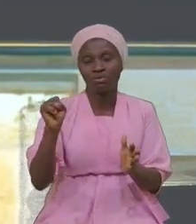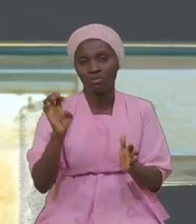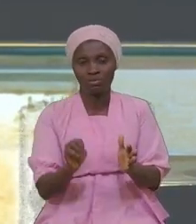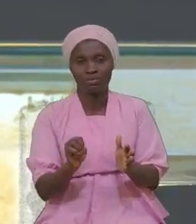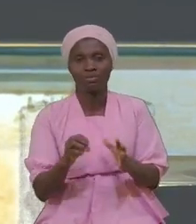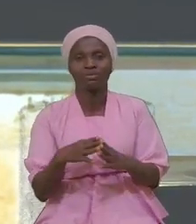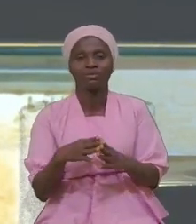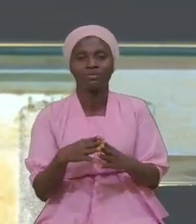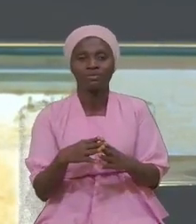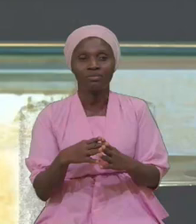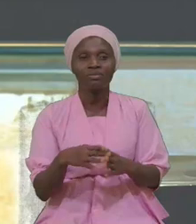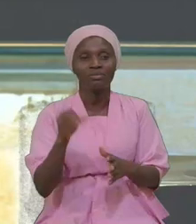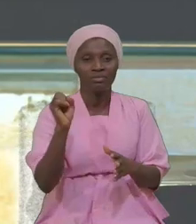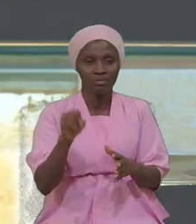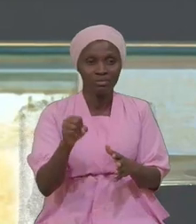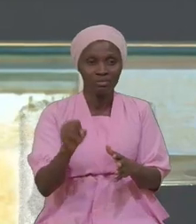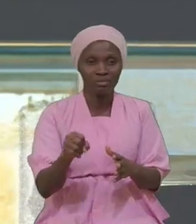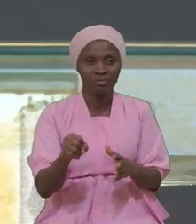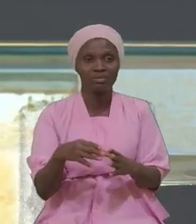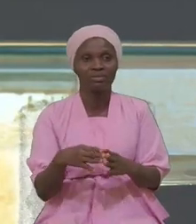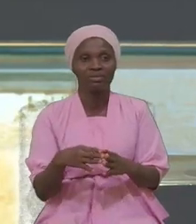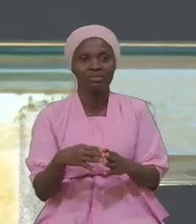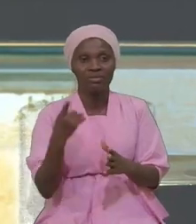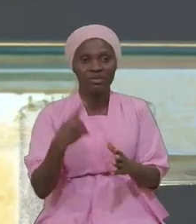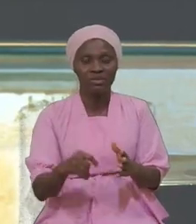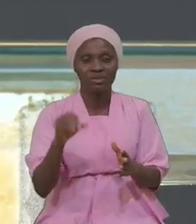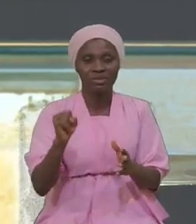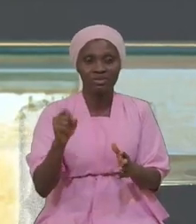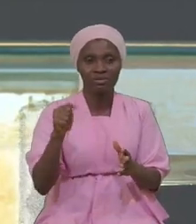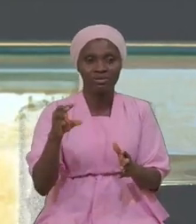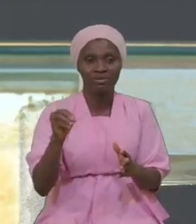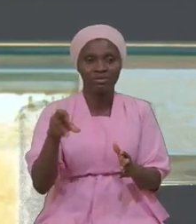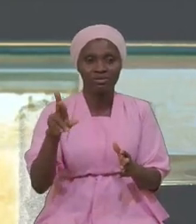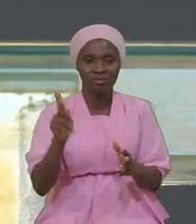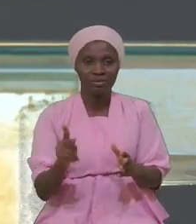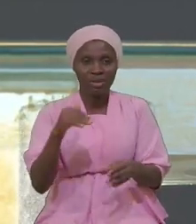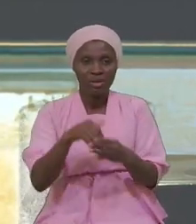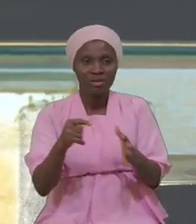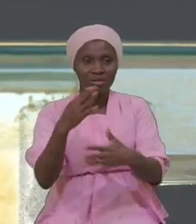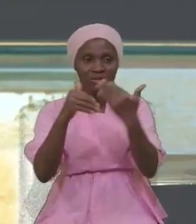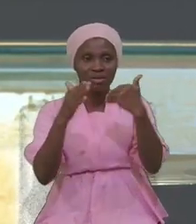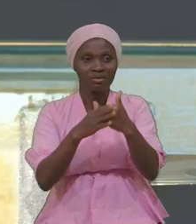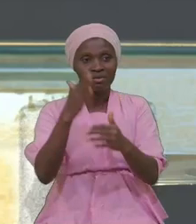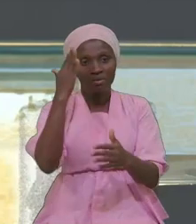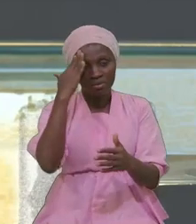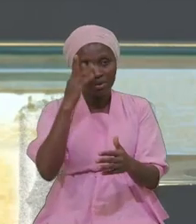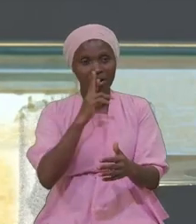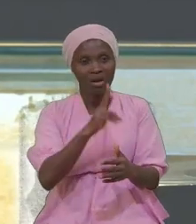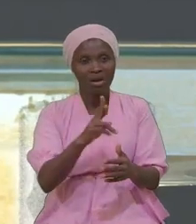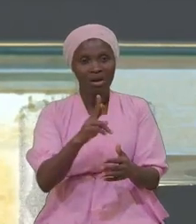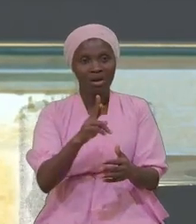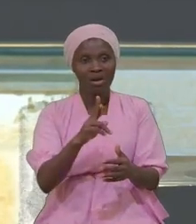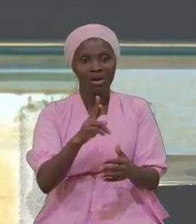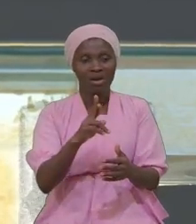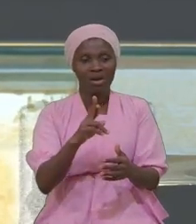combat. Même la cigogne connaît dans les cieux sa maison,